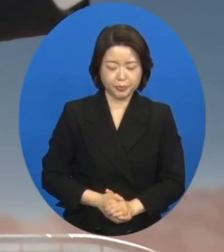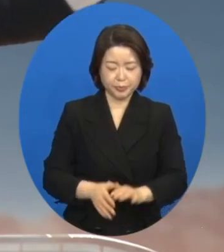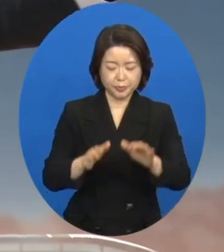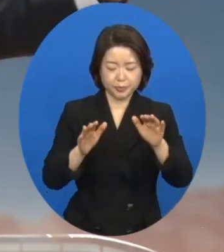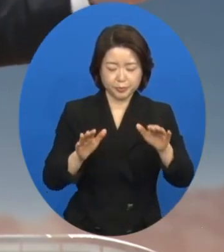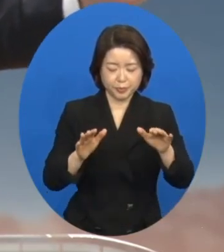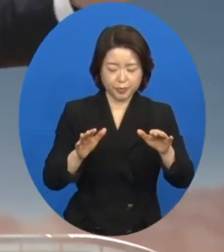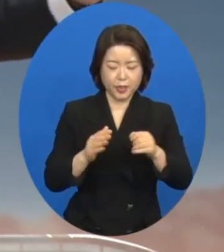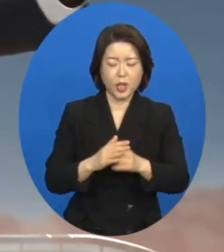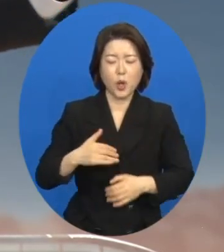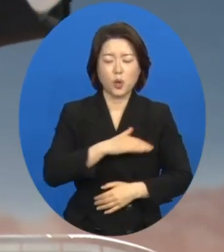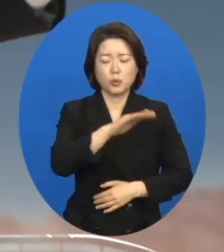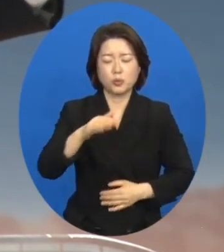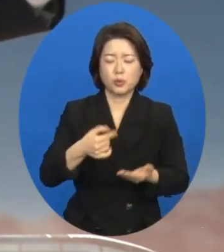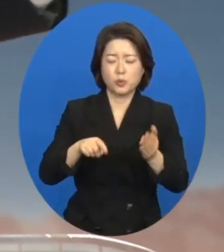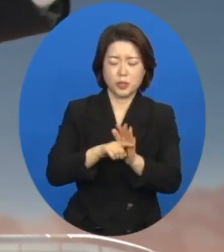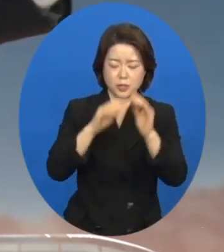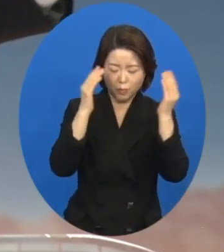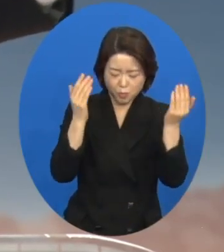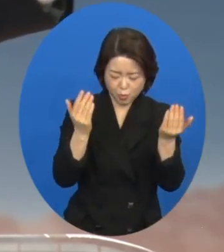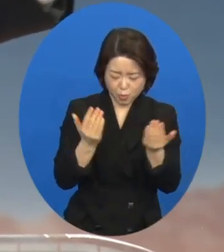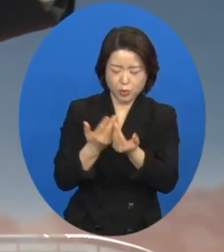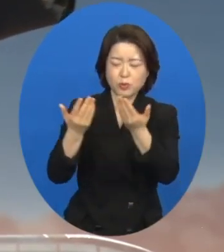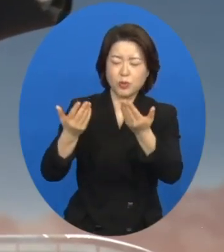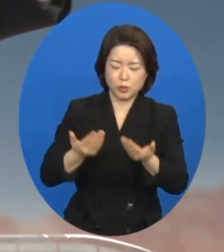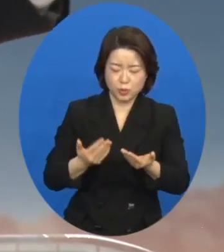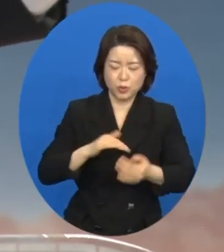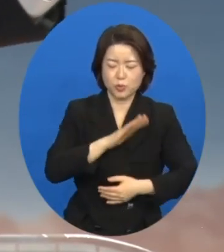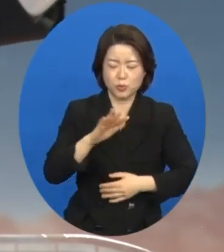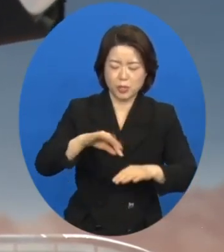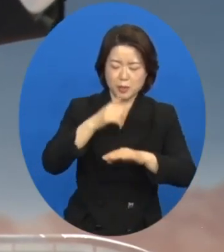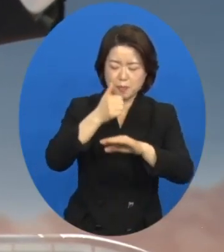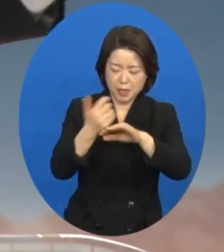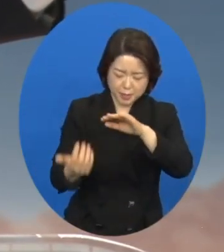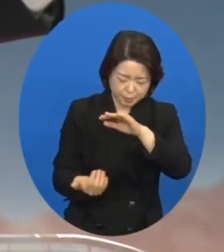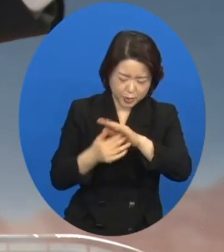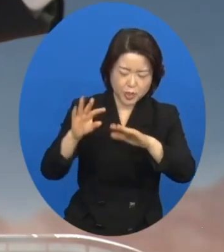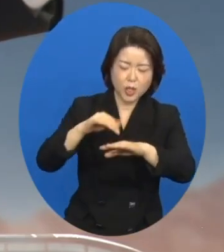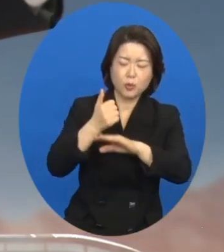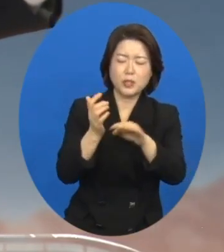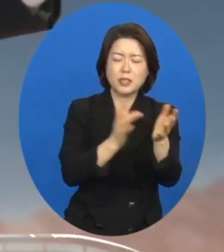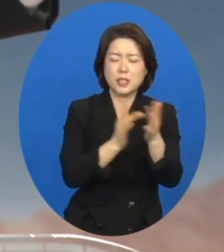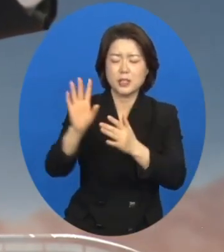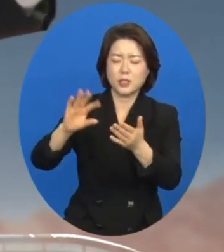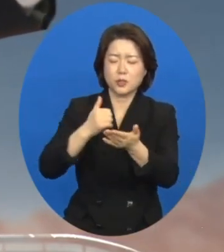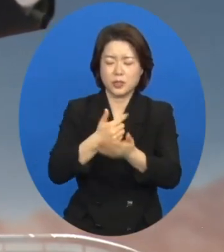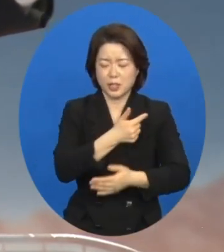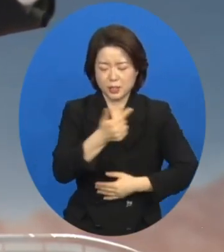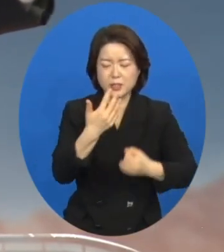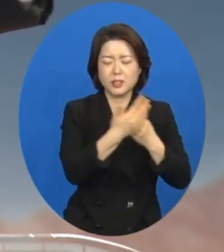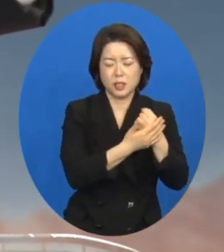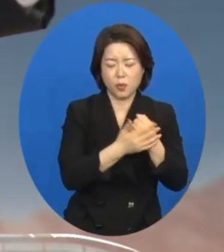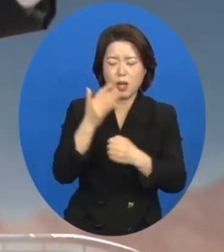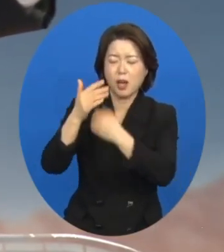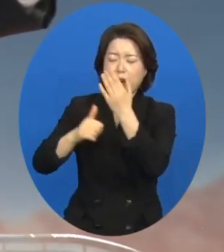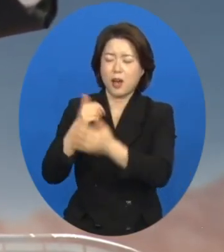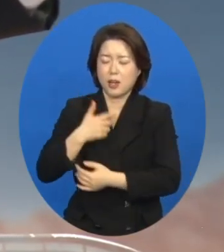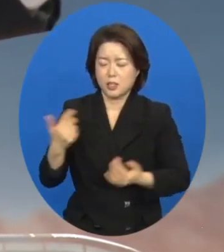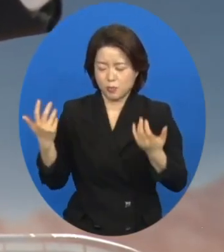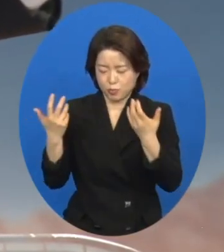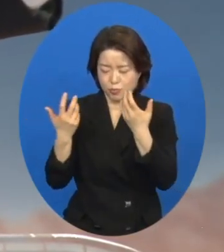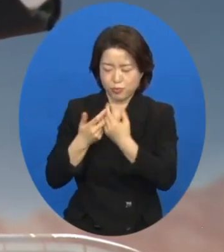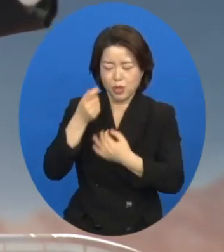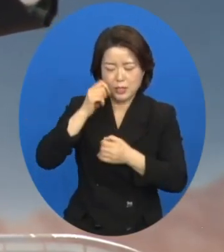이제는 우리 위해서 모든 것을 내주신 우리의 만왕의 왕 되신 예수 그리스도의 크신 은혜와 하나님의 풍성하신